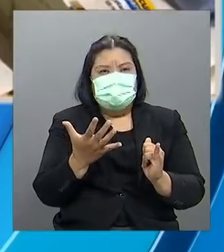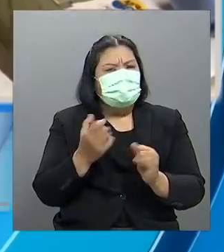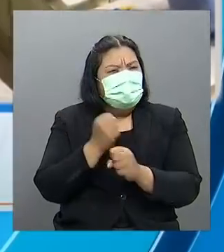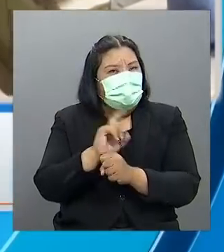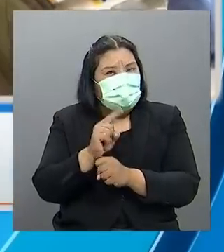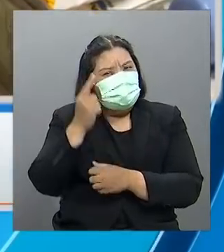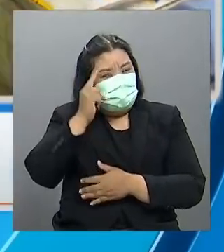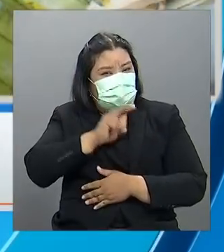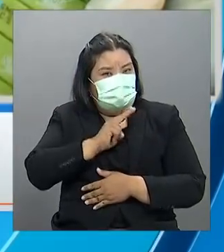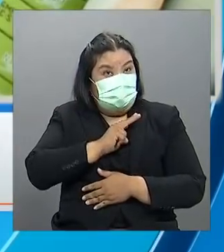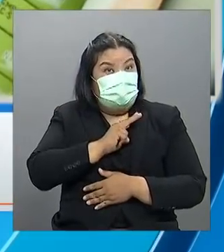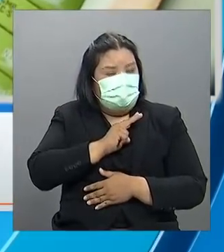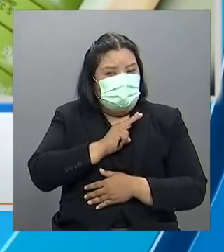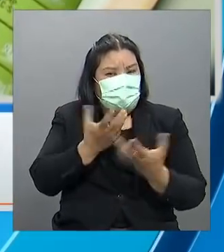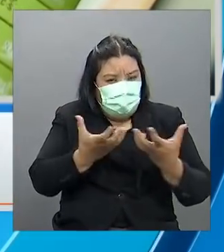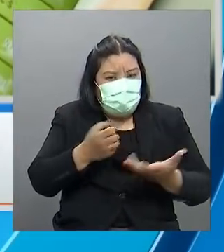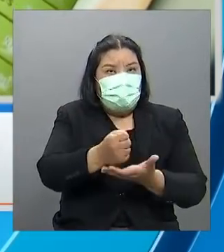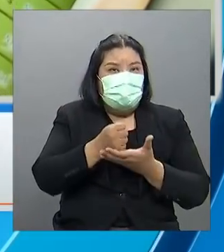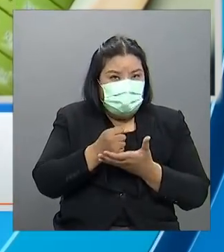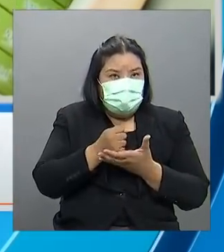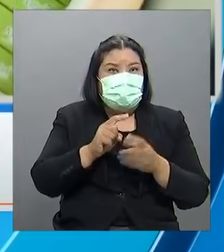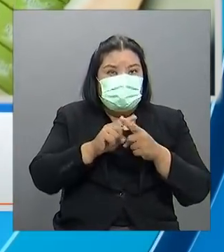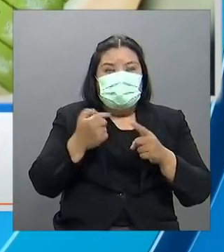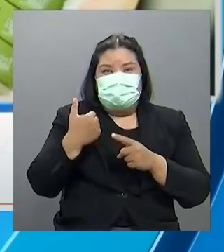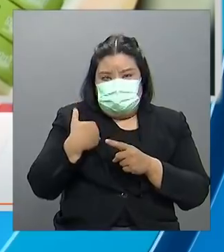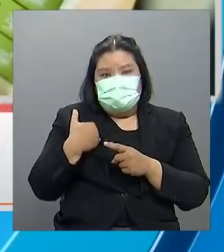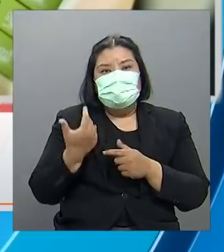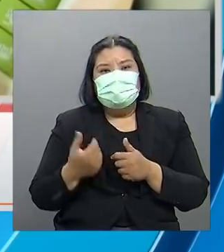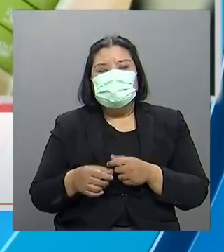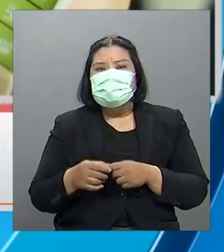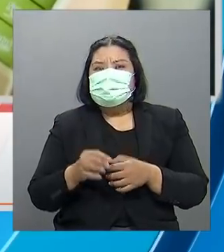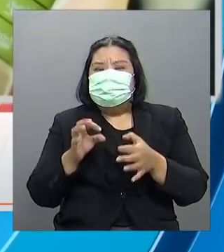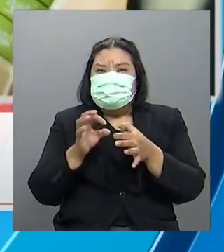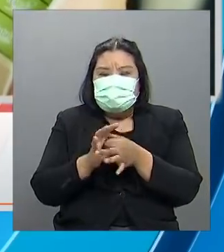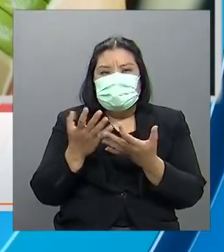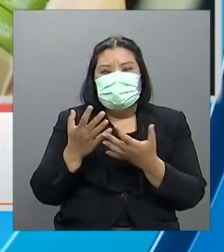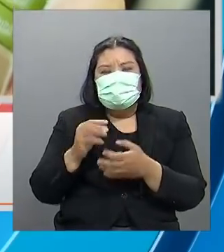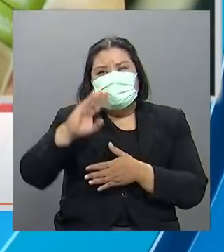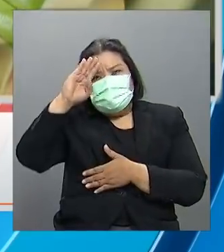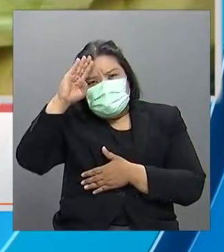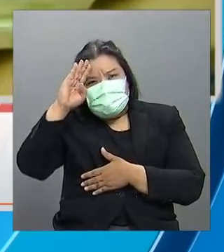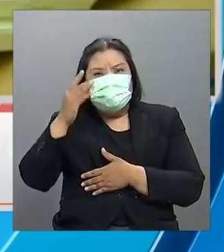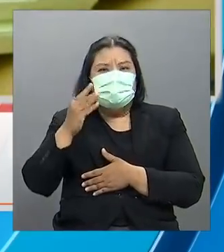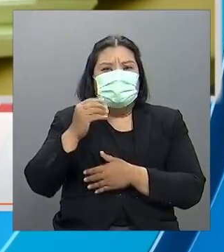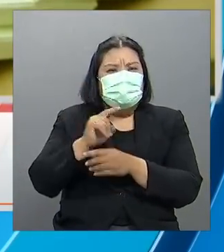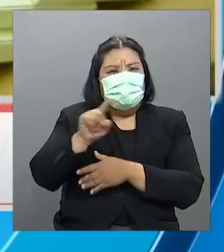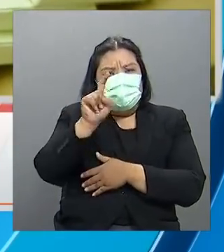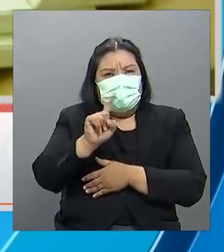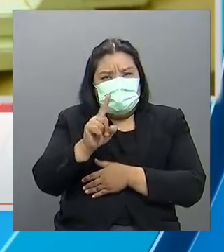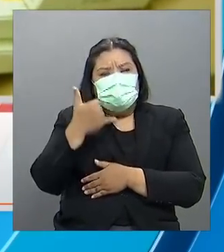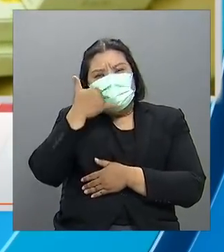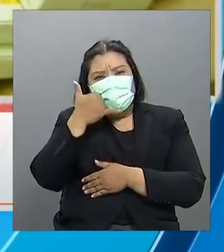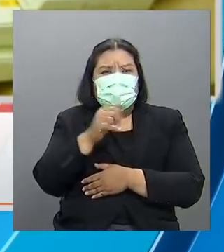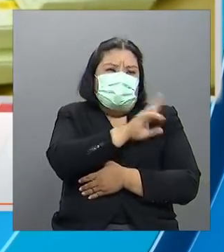ไรช่วยบวกกับระบบติดตามนะคะที่จะสามารถพูดคุยสื่อสารกับคนที่เป็นทีมบุคลากรการแพทย์ได้นะคะก็เลยได้รับโจ